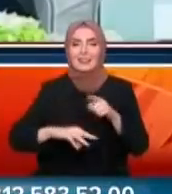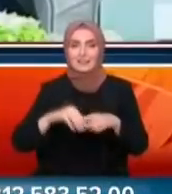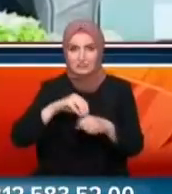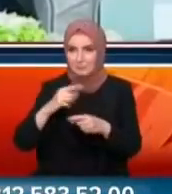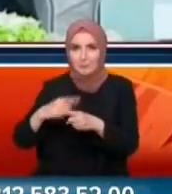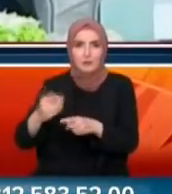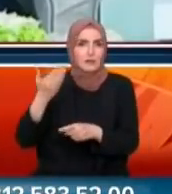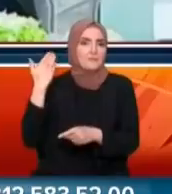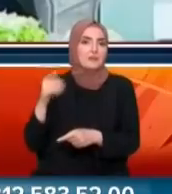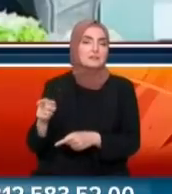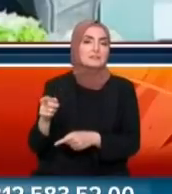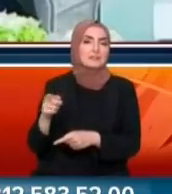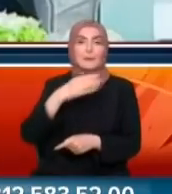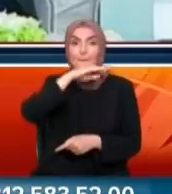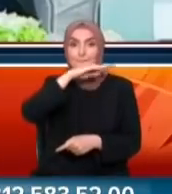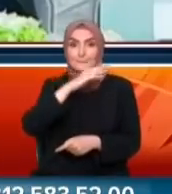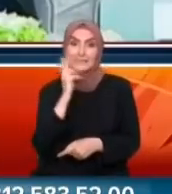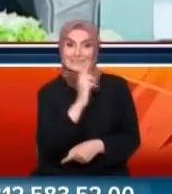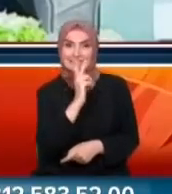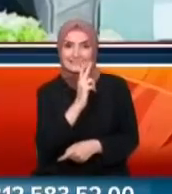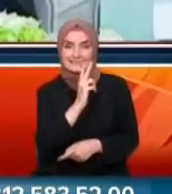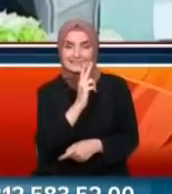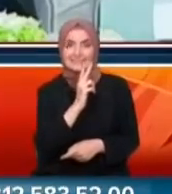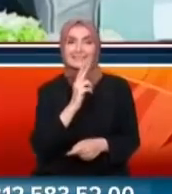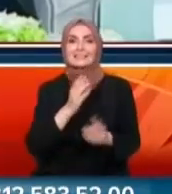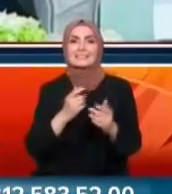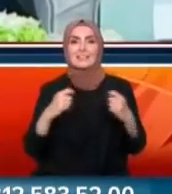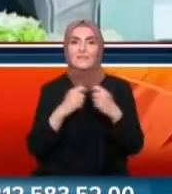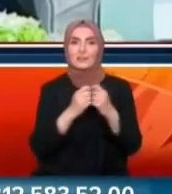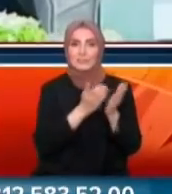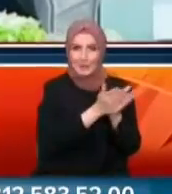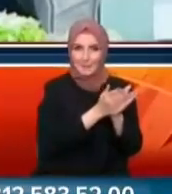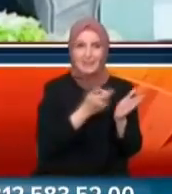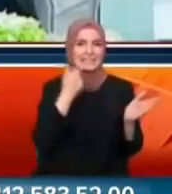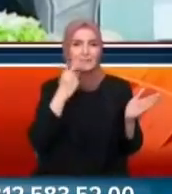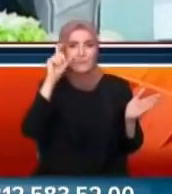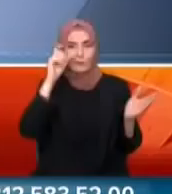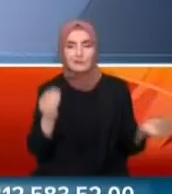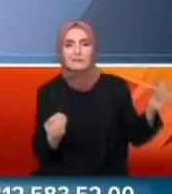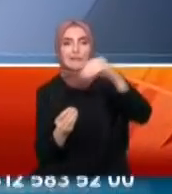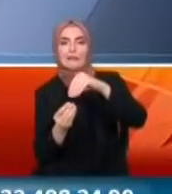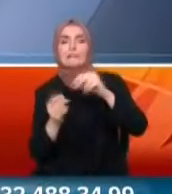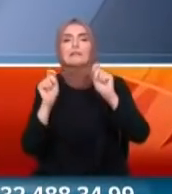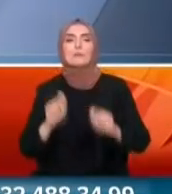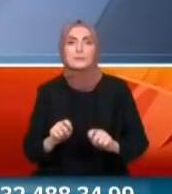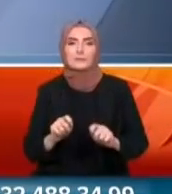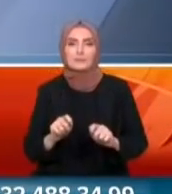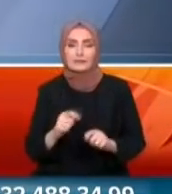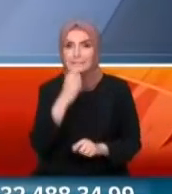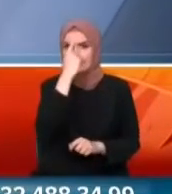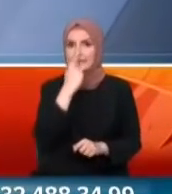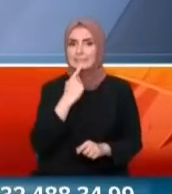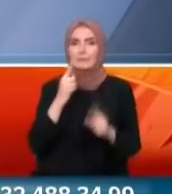ait bir savaş gemisini montaj yoluyla kareye ekledi ve resmi hesaplar üzerinden paylaşıma soktu. Mısır'ın bu